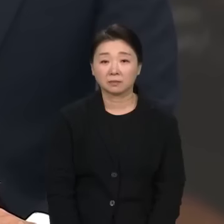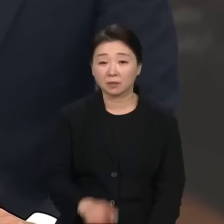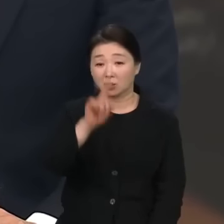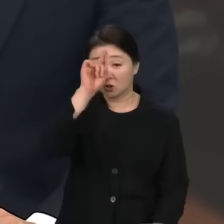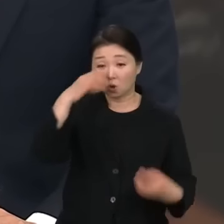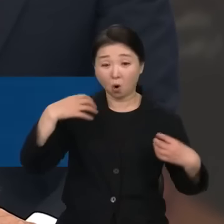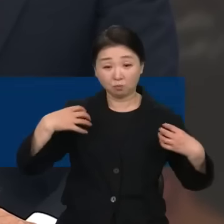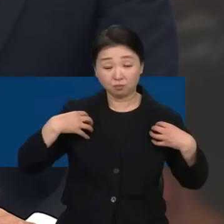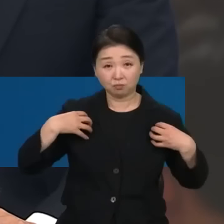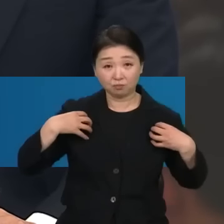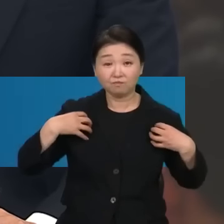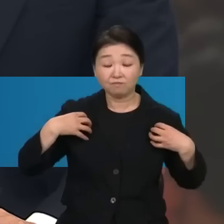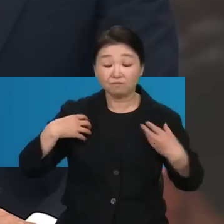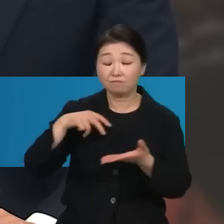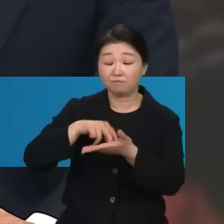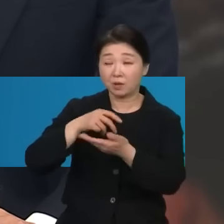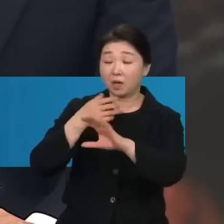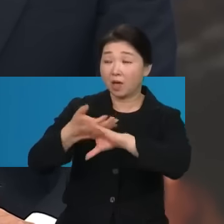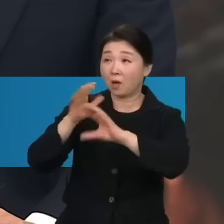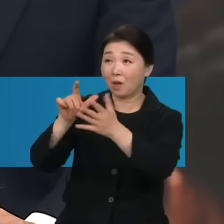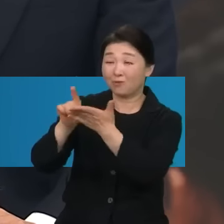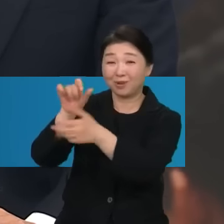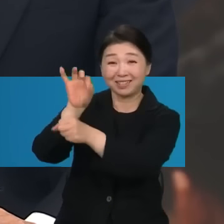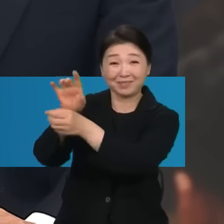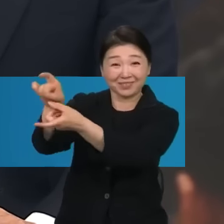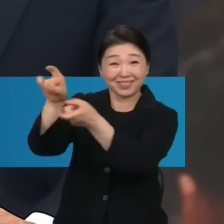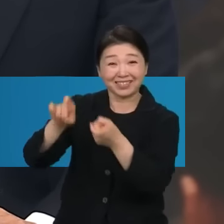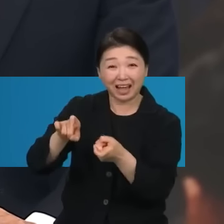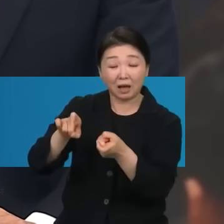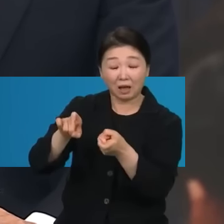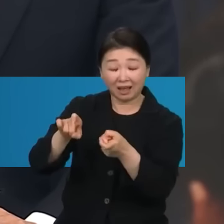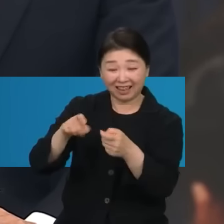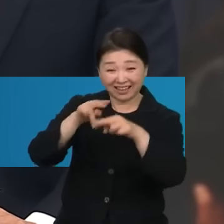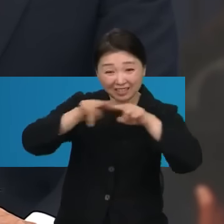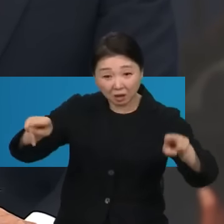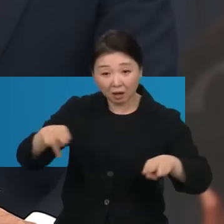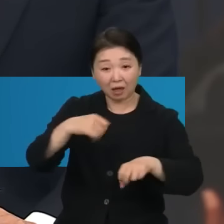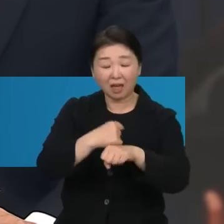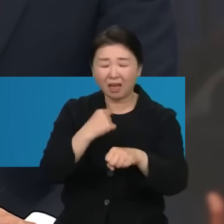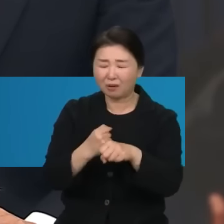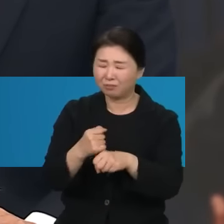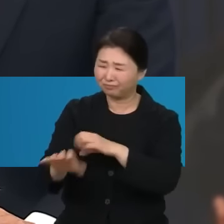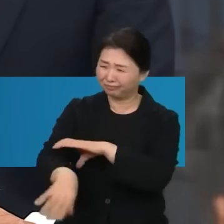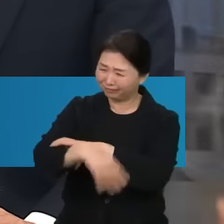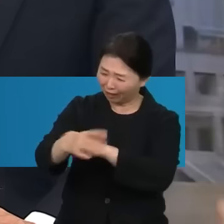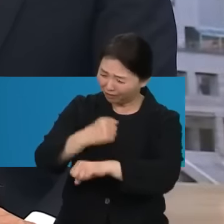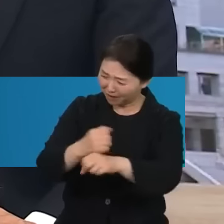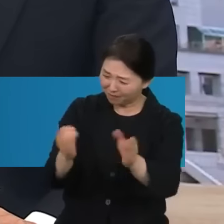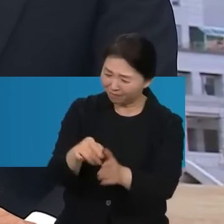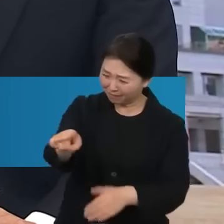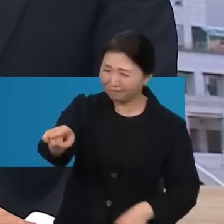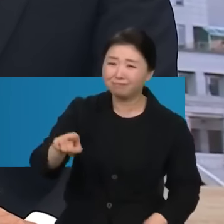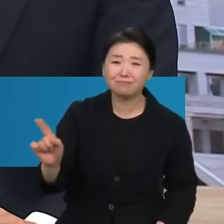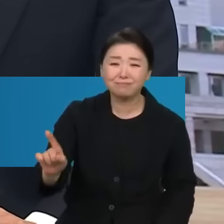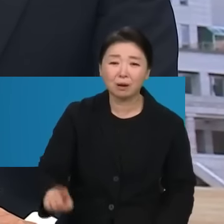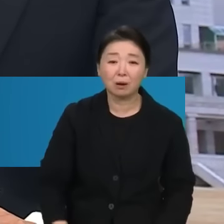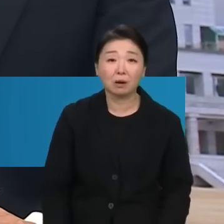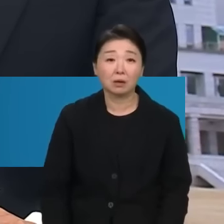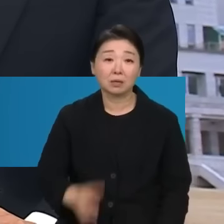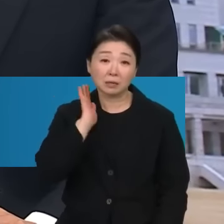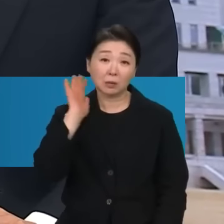정부가 해외 직구 규제 대책을 철회한 걸 놓고 설익은 대책을 검증 없이 내놨다는 지적이 잇따르자 대통령실과